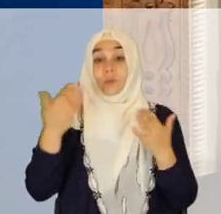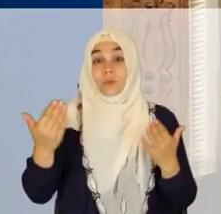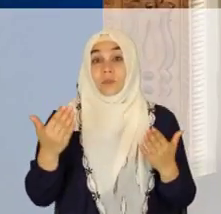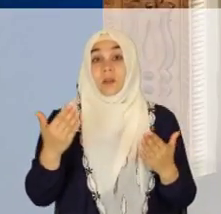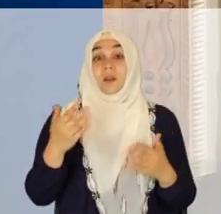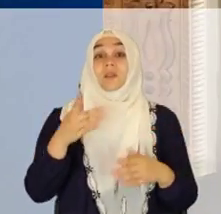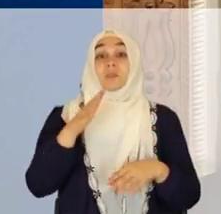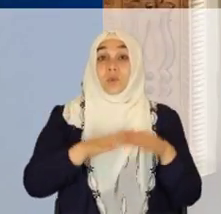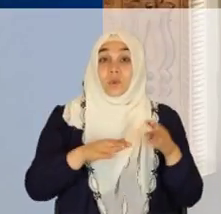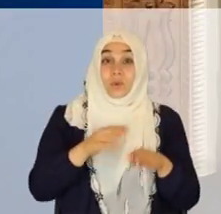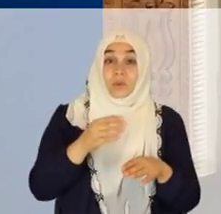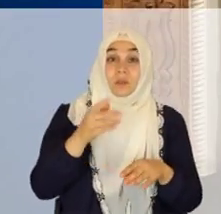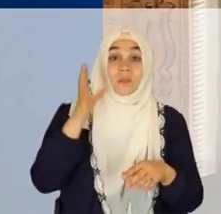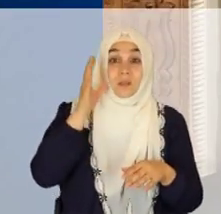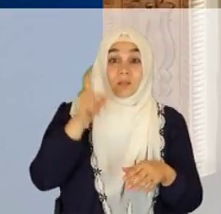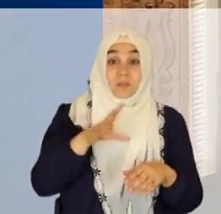qilib yurgan